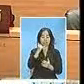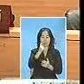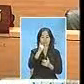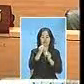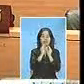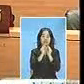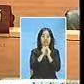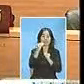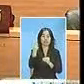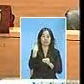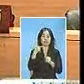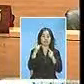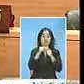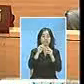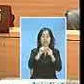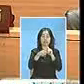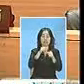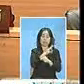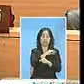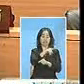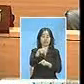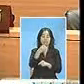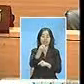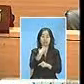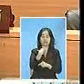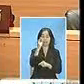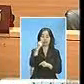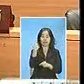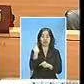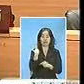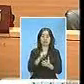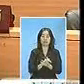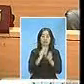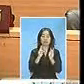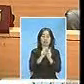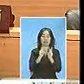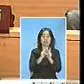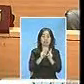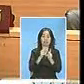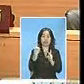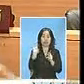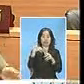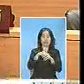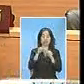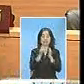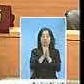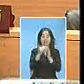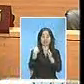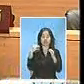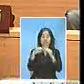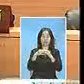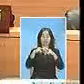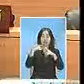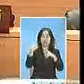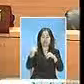าการที่เพื่อนสมาชิกบอกว่ามีกรรมธิการที่อยู่ทั้งพรรคฝ่ายค้านลงม